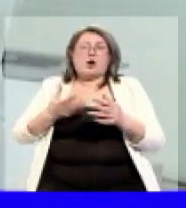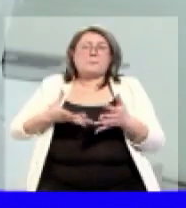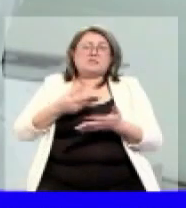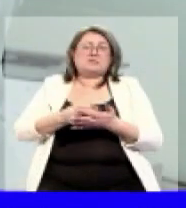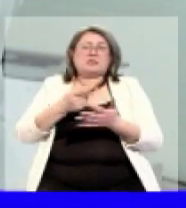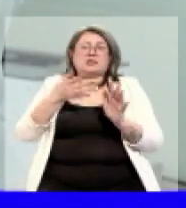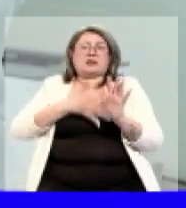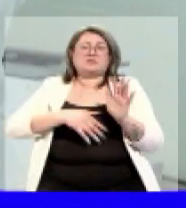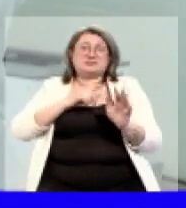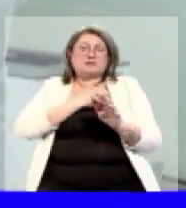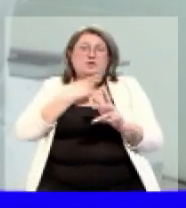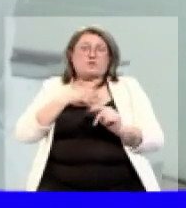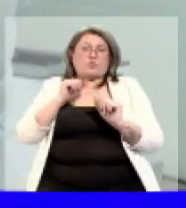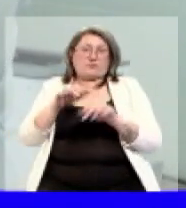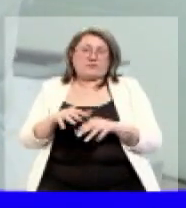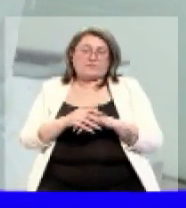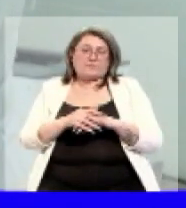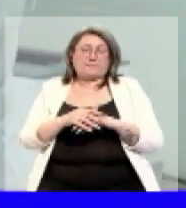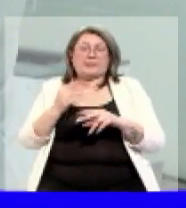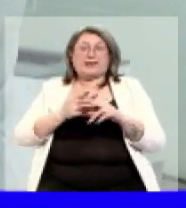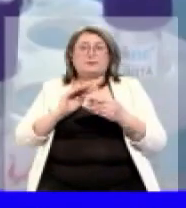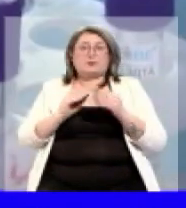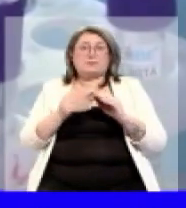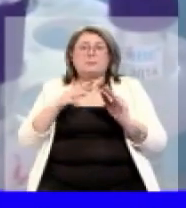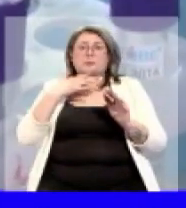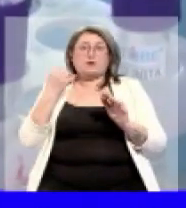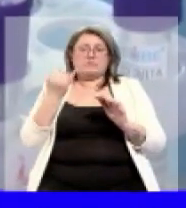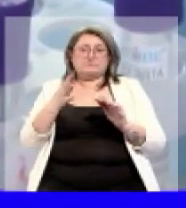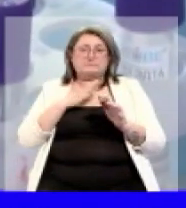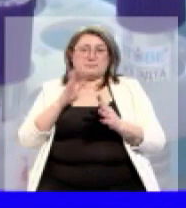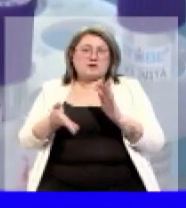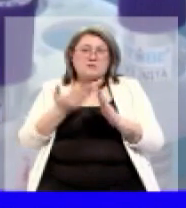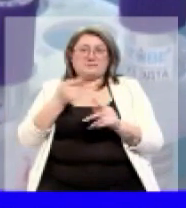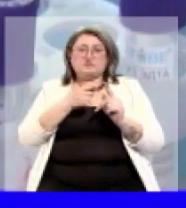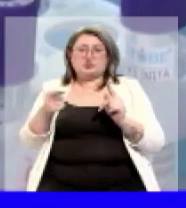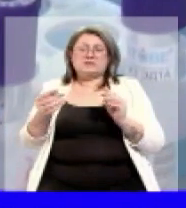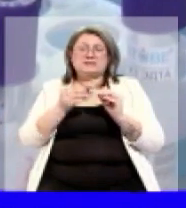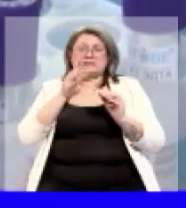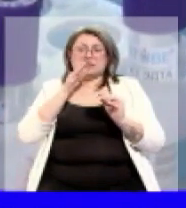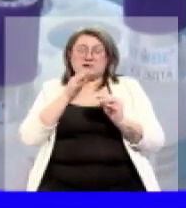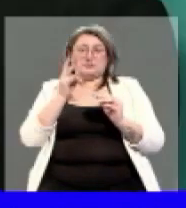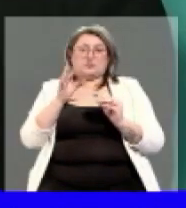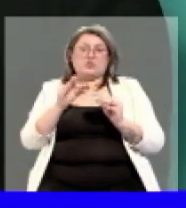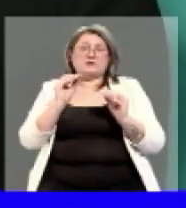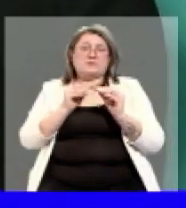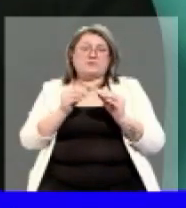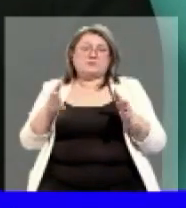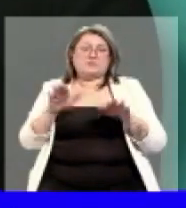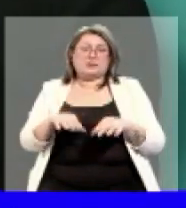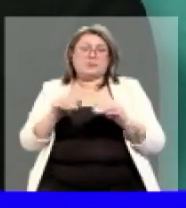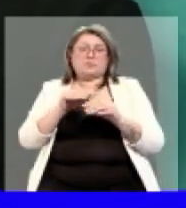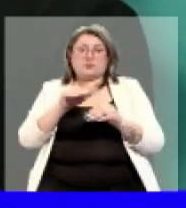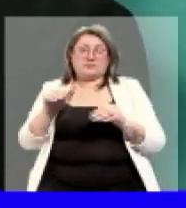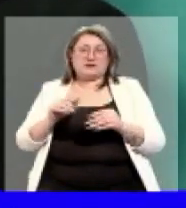назар аударылмай келеді. Бұл ретте үкіметтен донорларға өтемақыны 4615 теңгеге ұлғайту мүмкіндігін қарастыру